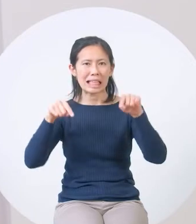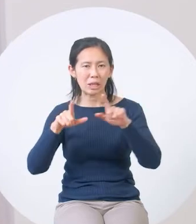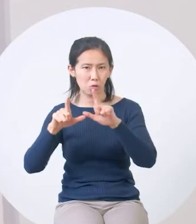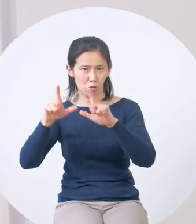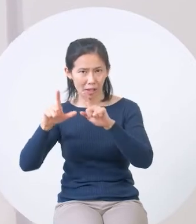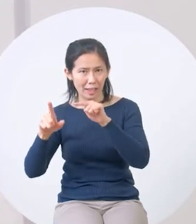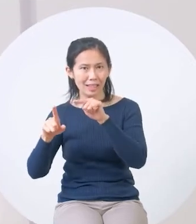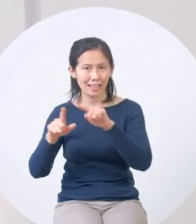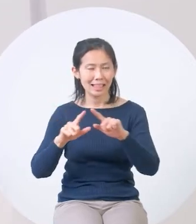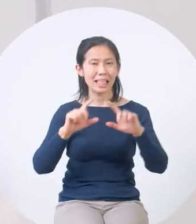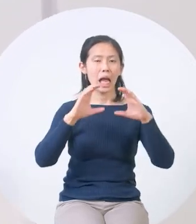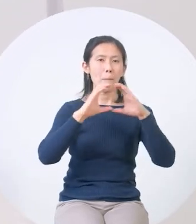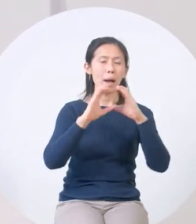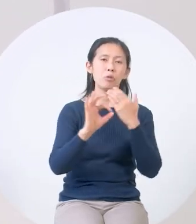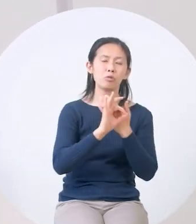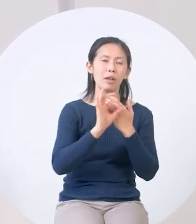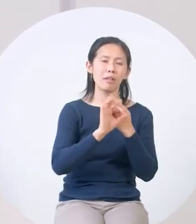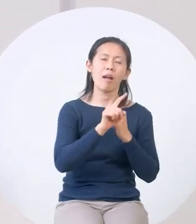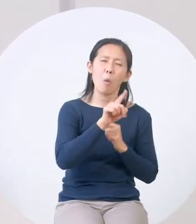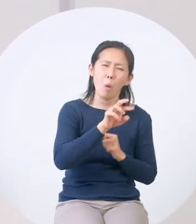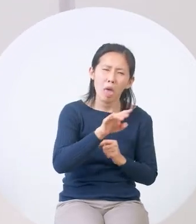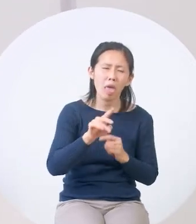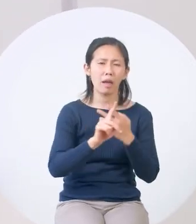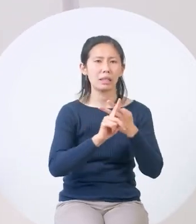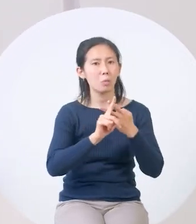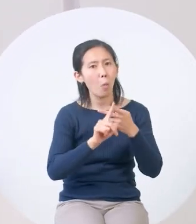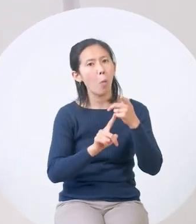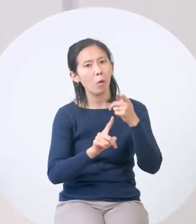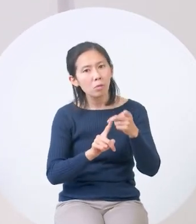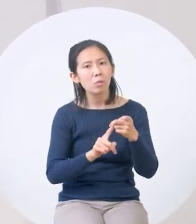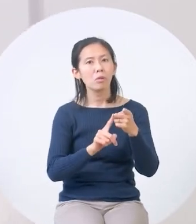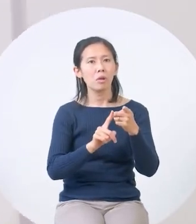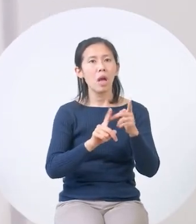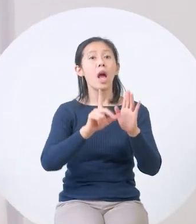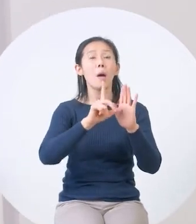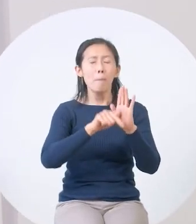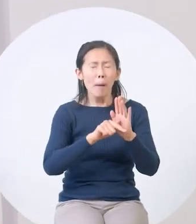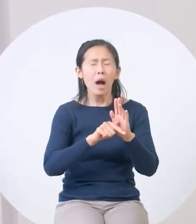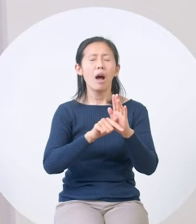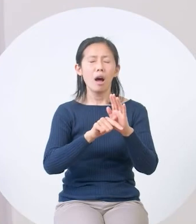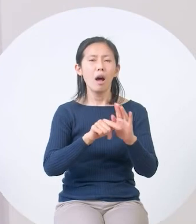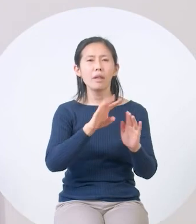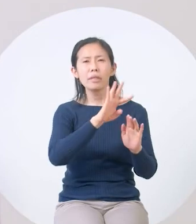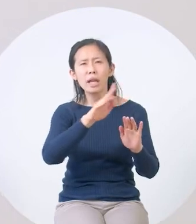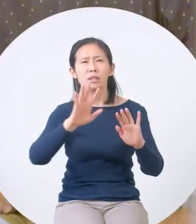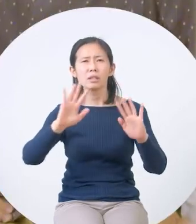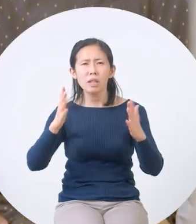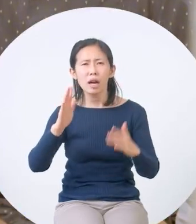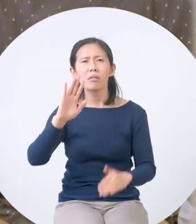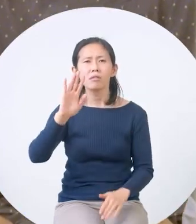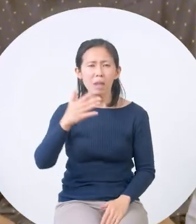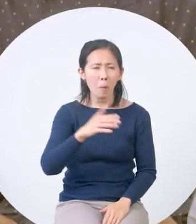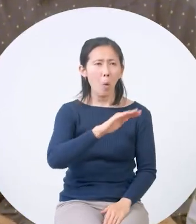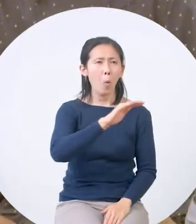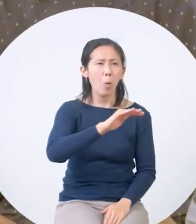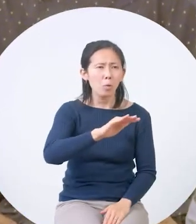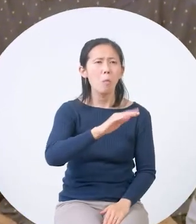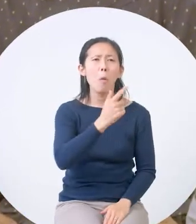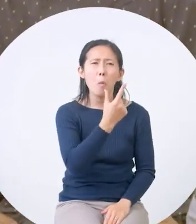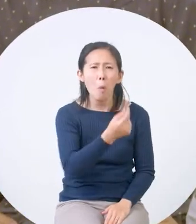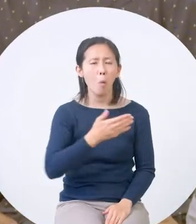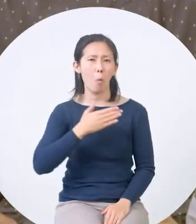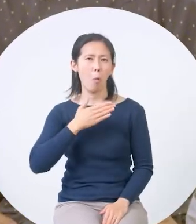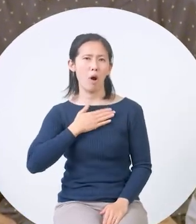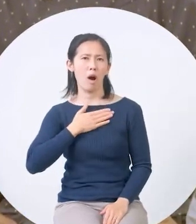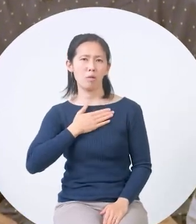だったら何っていうような形にすれば、点字をつけなくてもそれが統一されれば子どもでも分かる風